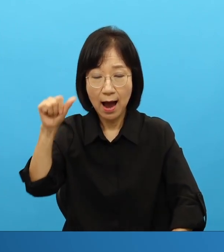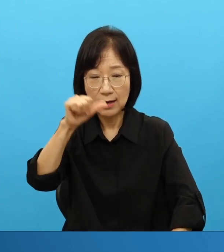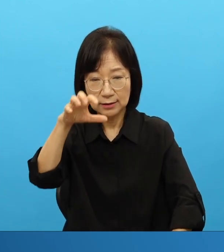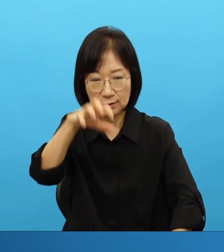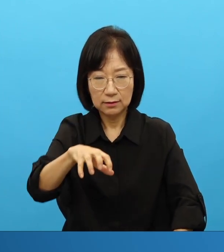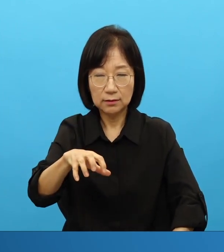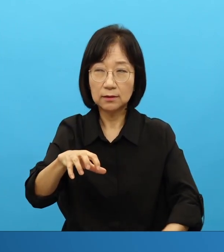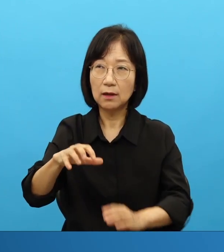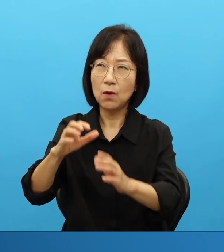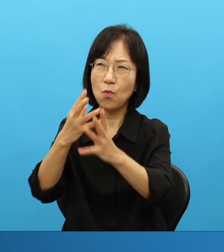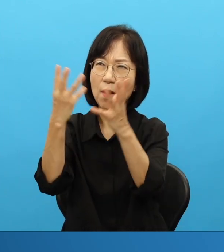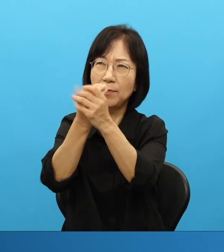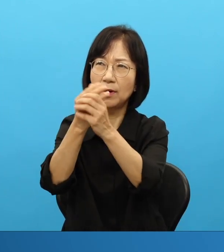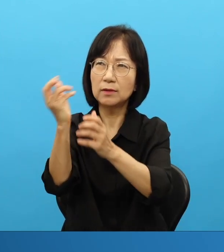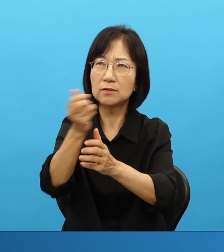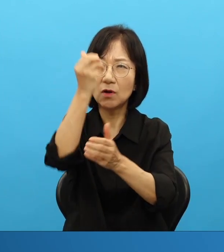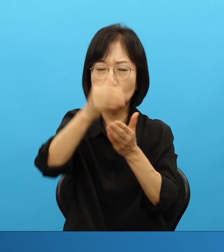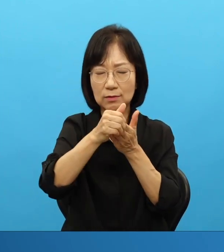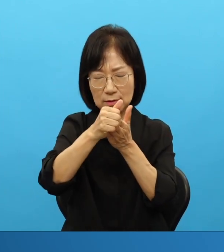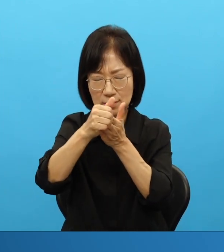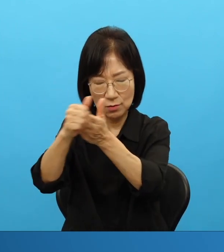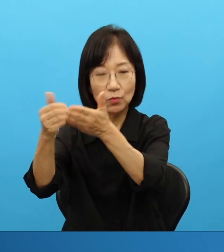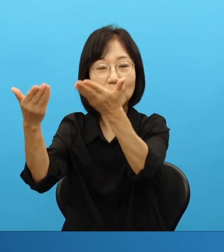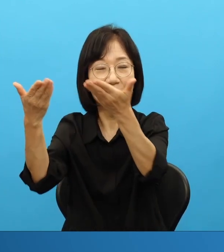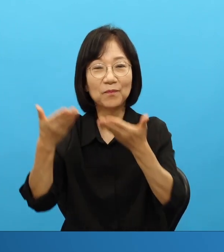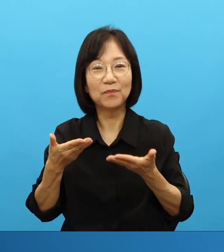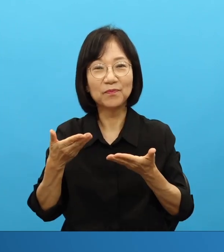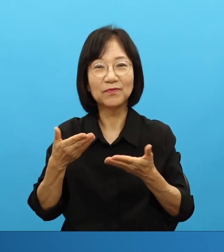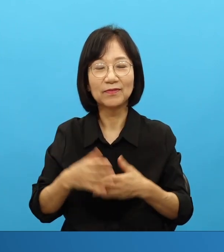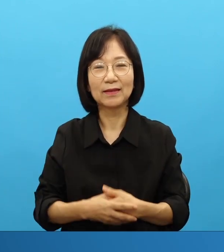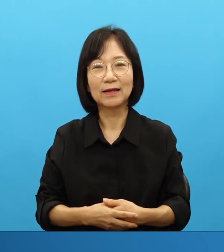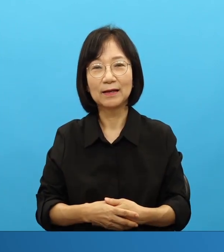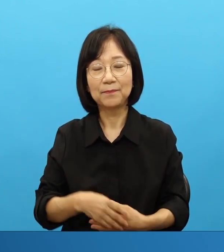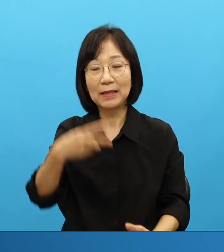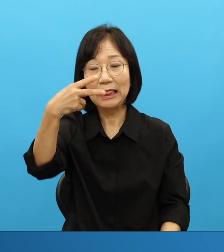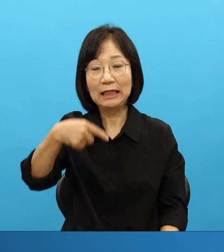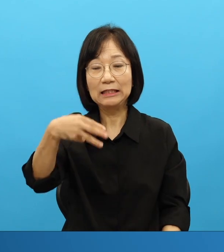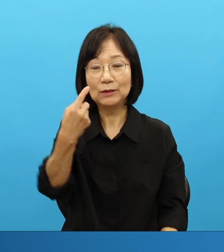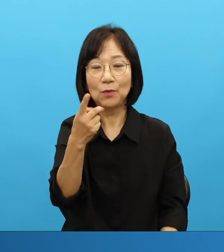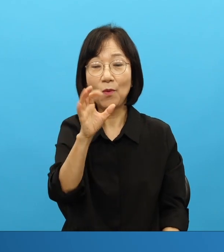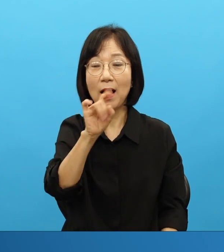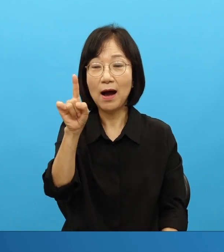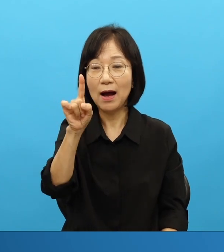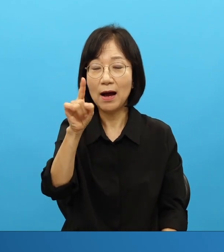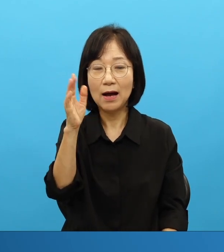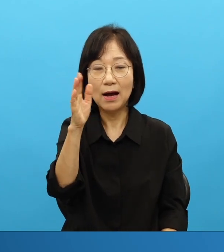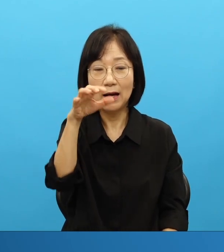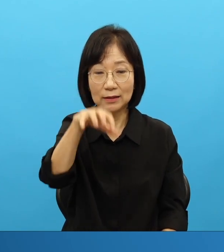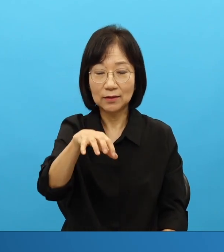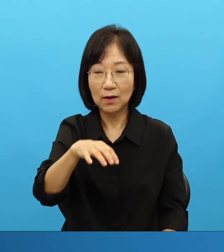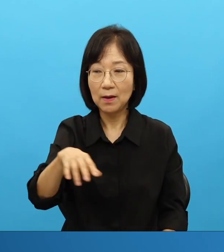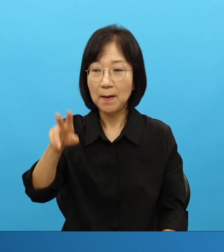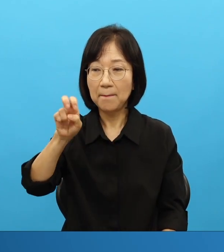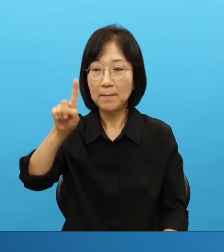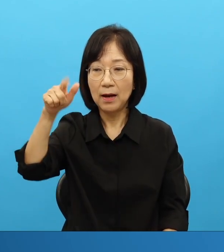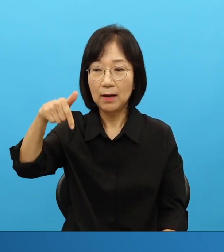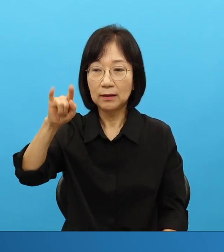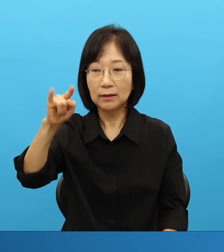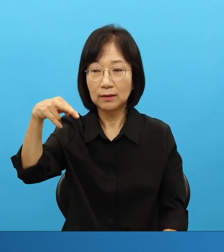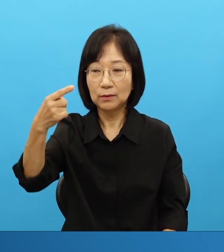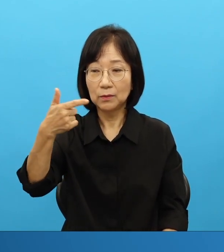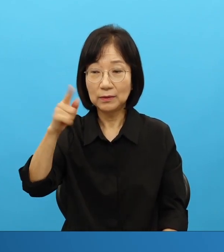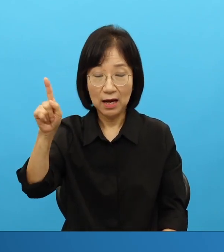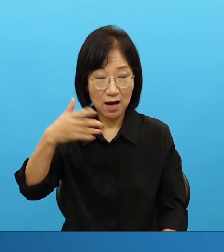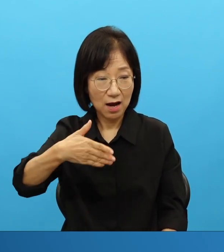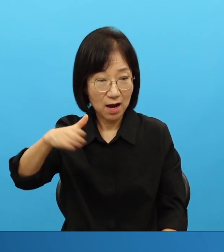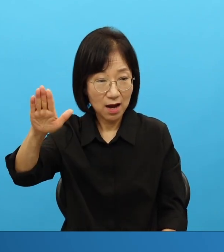인도. And in Asia, the most perfect guidance of the Holy Spirit. 드로아에서 마게도냐로 가는 전환점. And in Troas, the turning